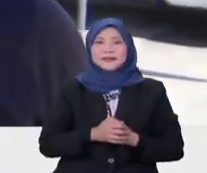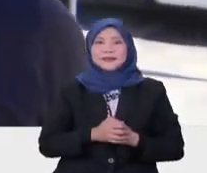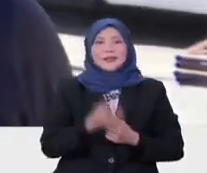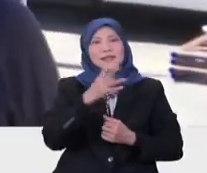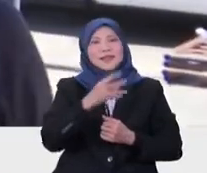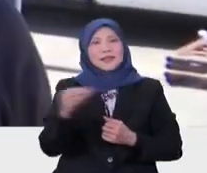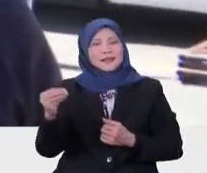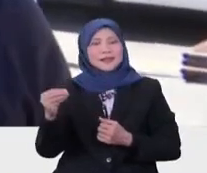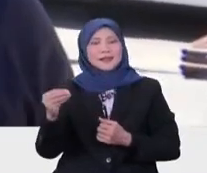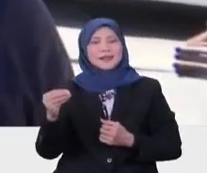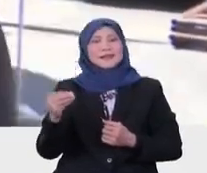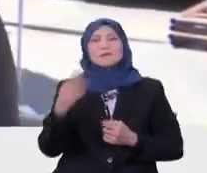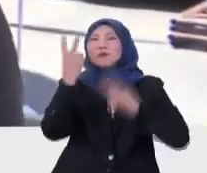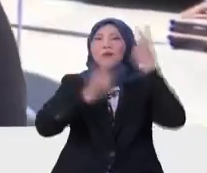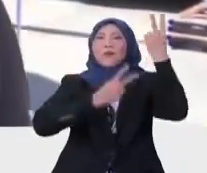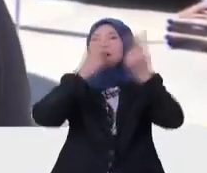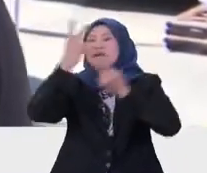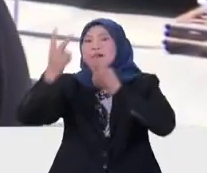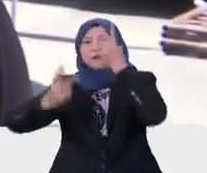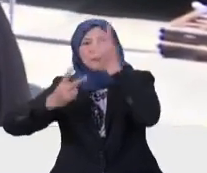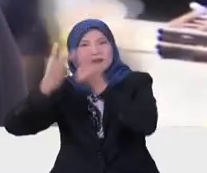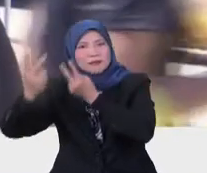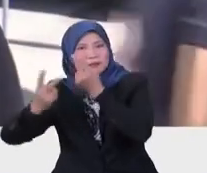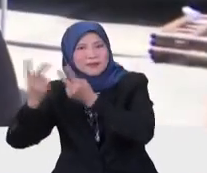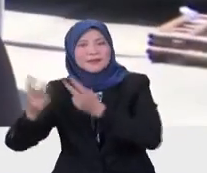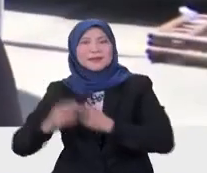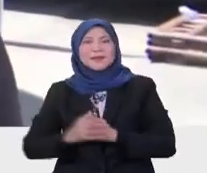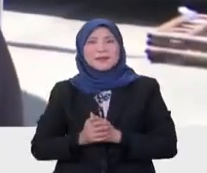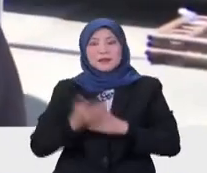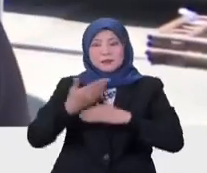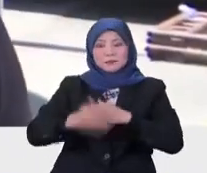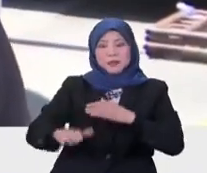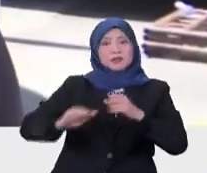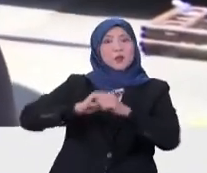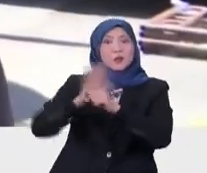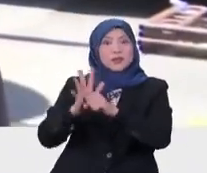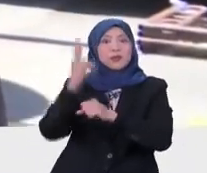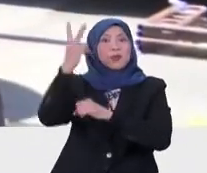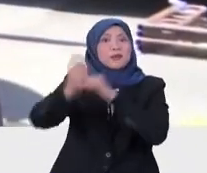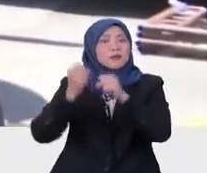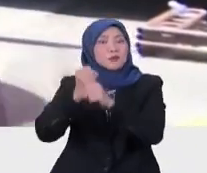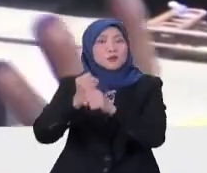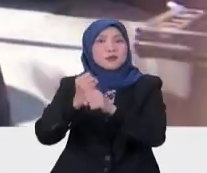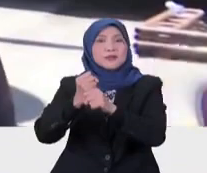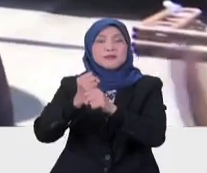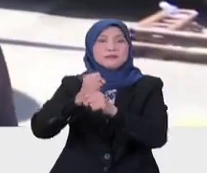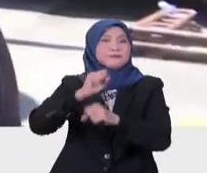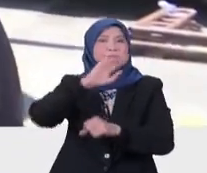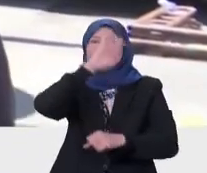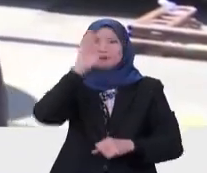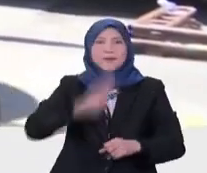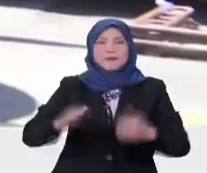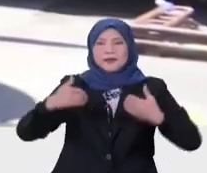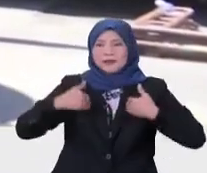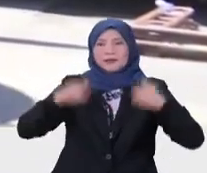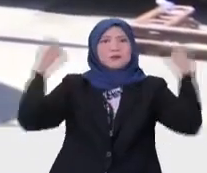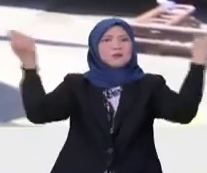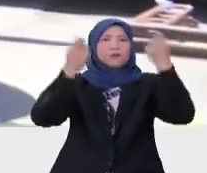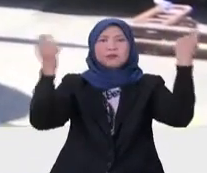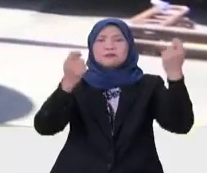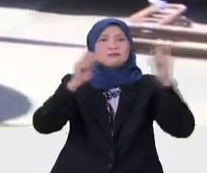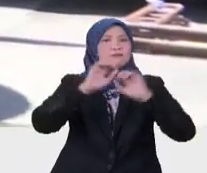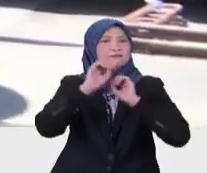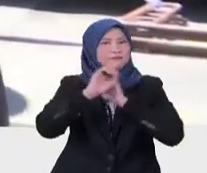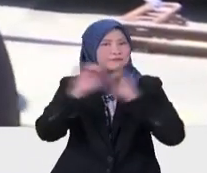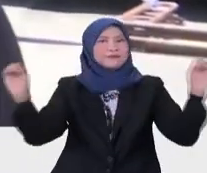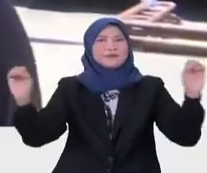untuk Nadau lah, just jalan-jalan. Since after pandemic is 2 years ago, we never have this kind of crowd already.